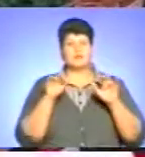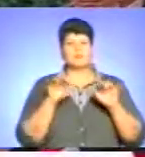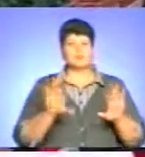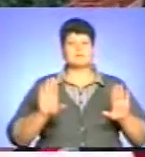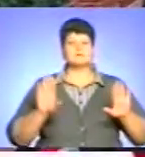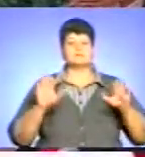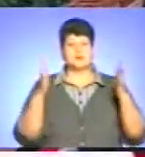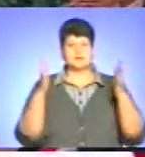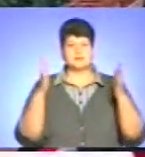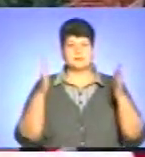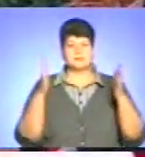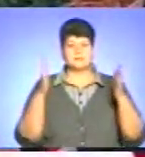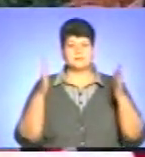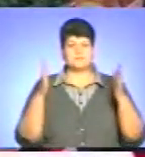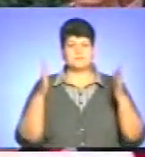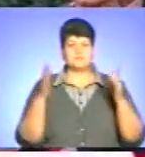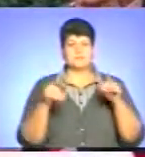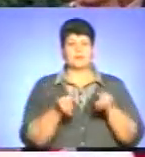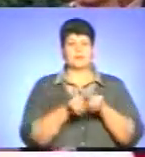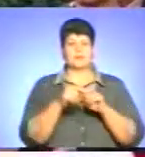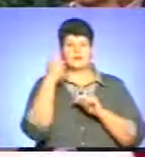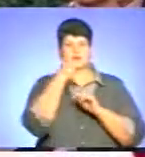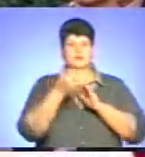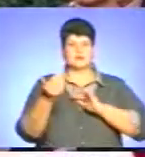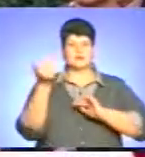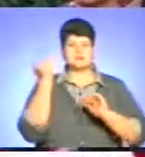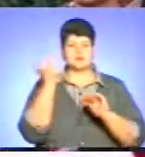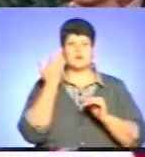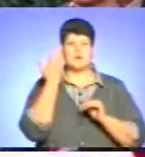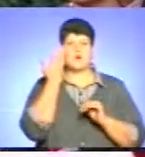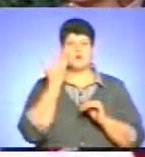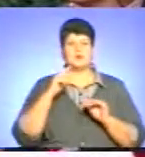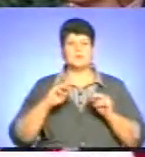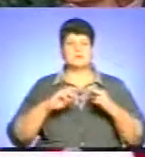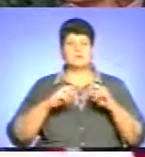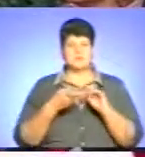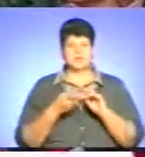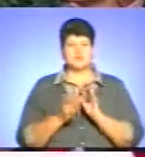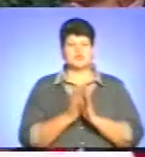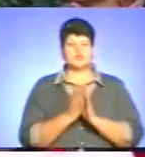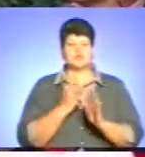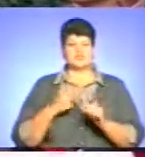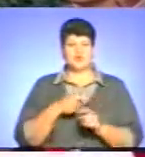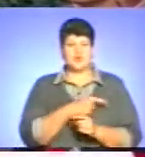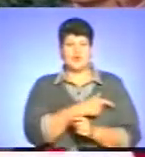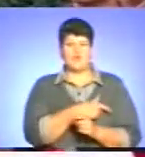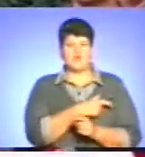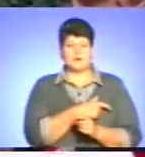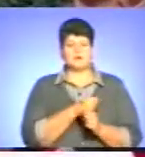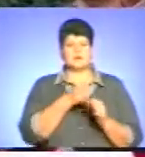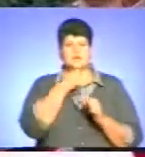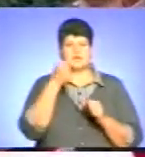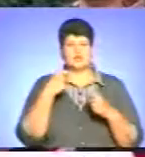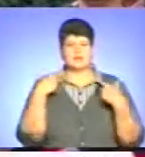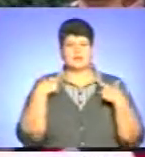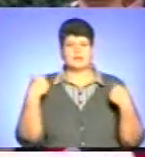сталася рівно рік назад, коли при зміні чергування старший лейтенант Манащук